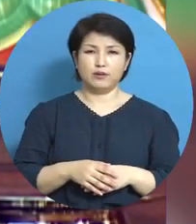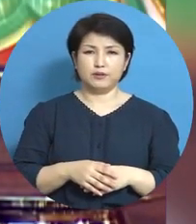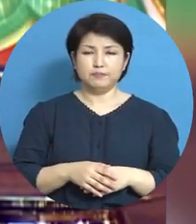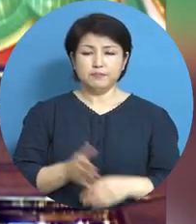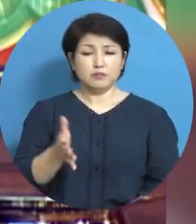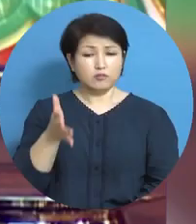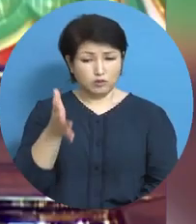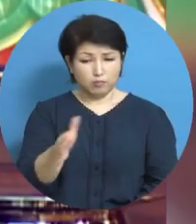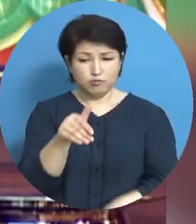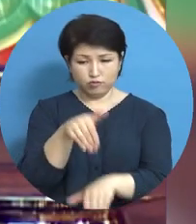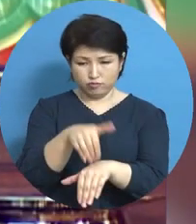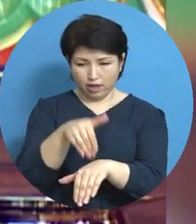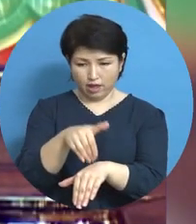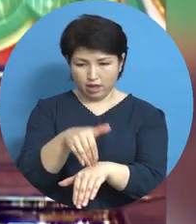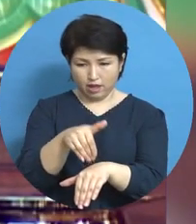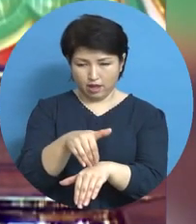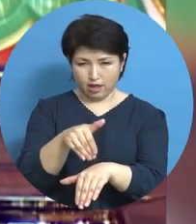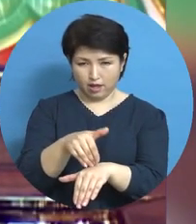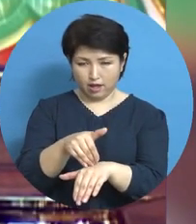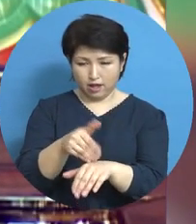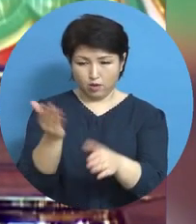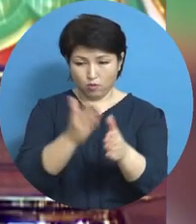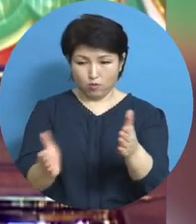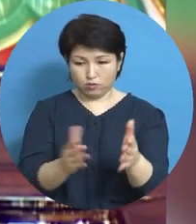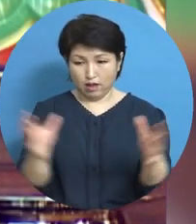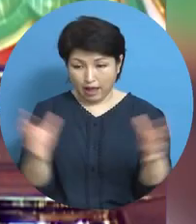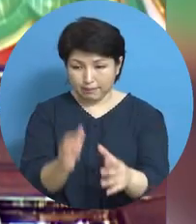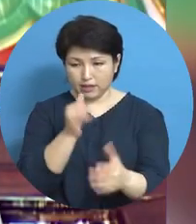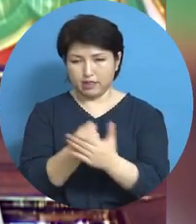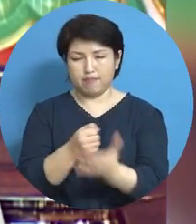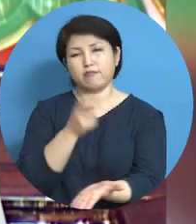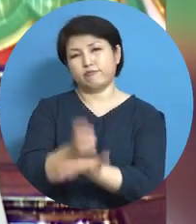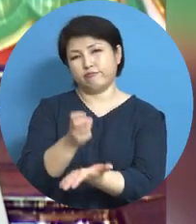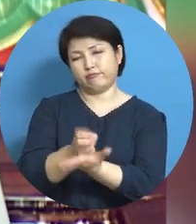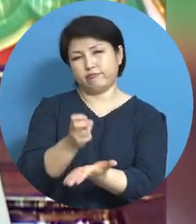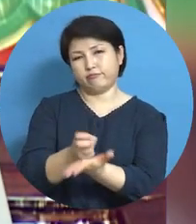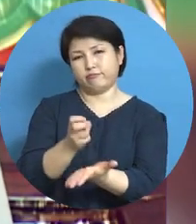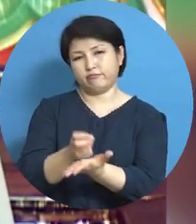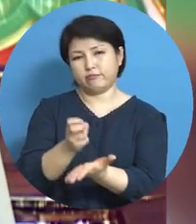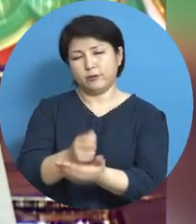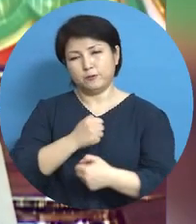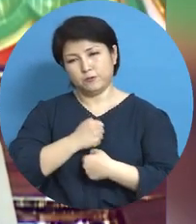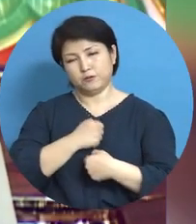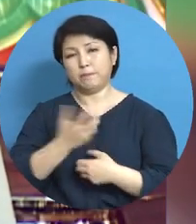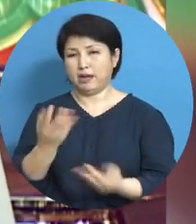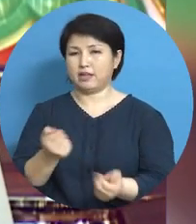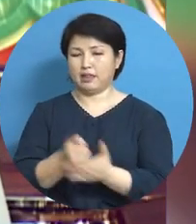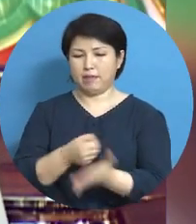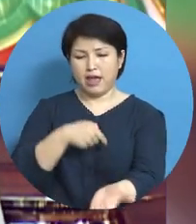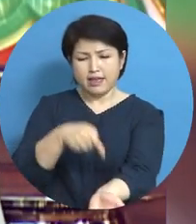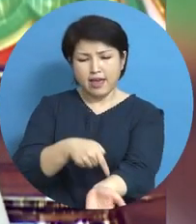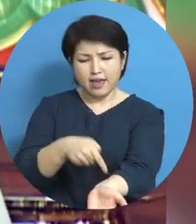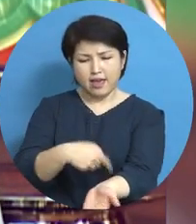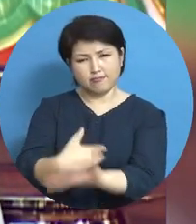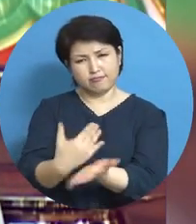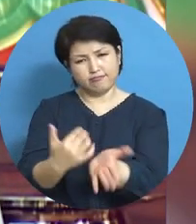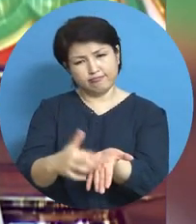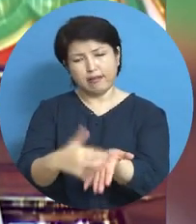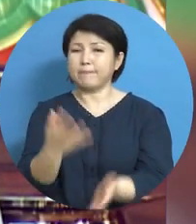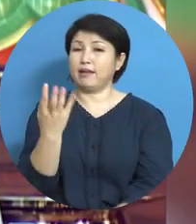전문적으로 수행을 공동체적으로 하니까 규칙도 많죠. 그래서 계율이 많은 거예요.